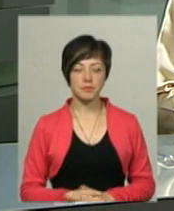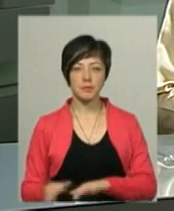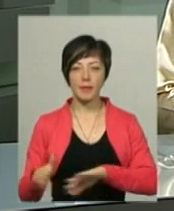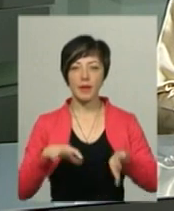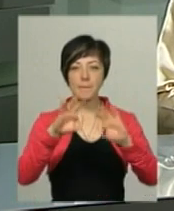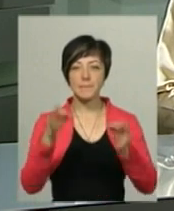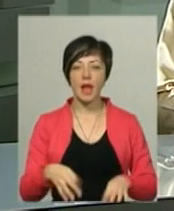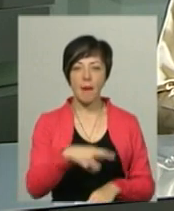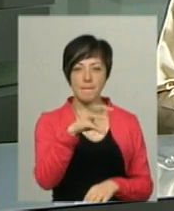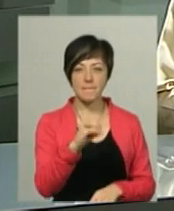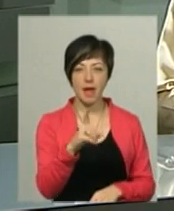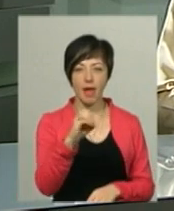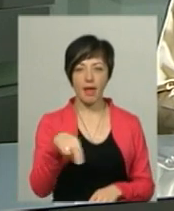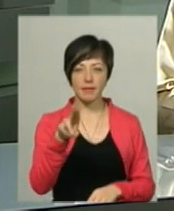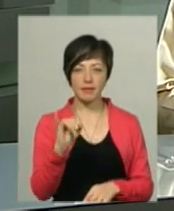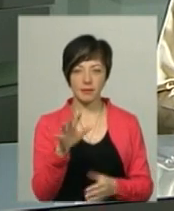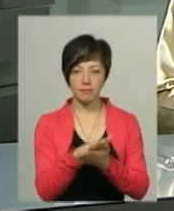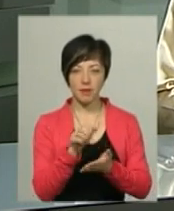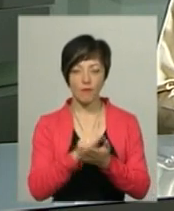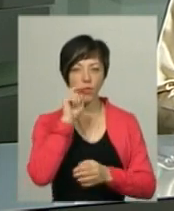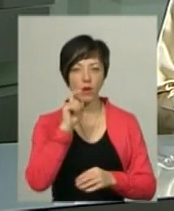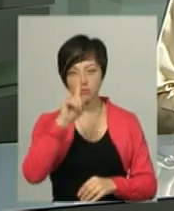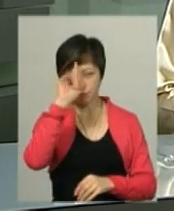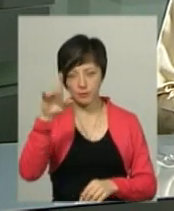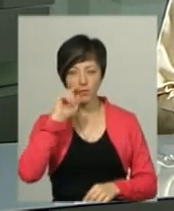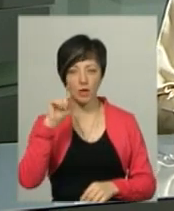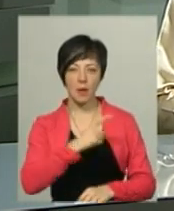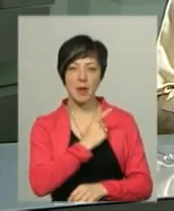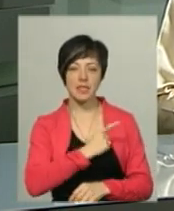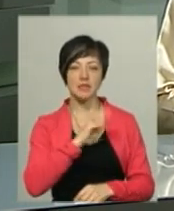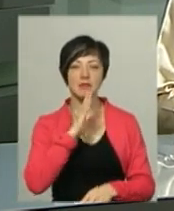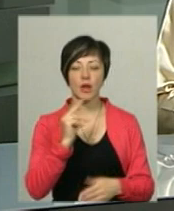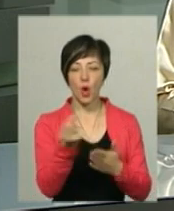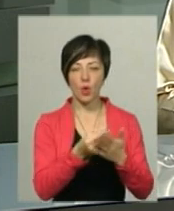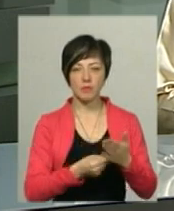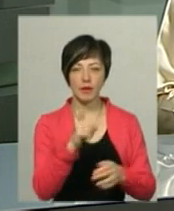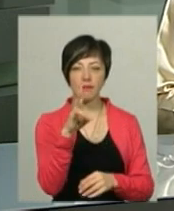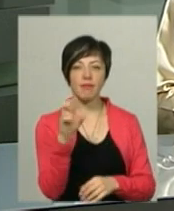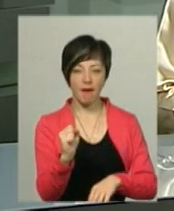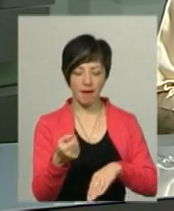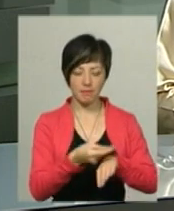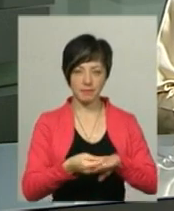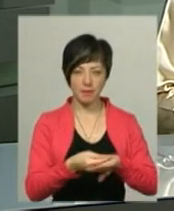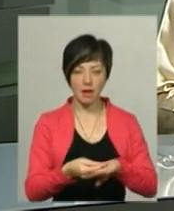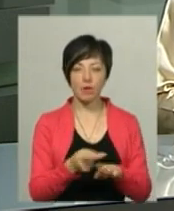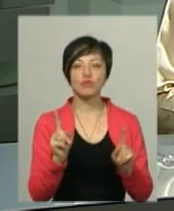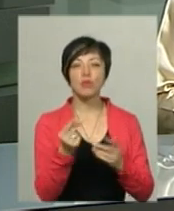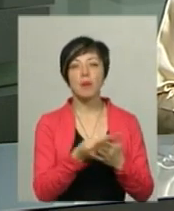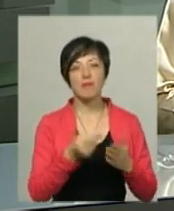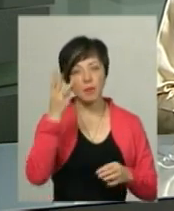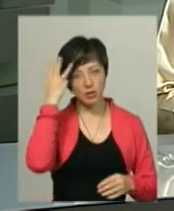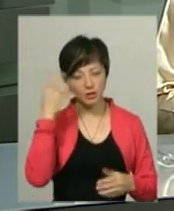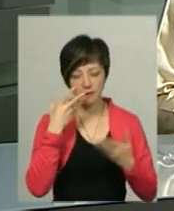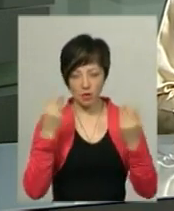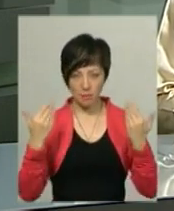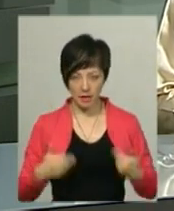Мистецтво мехенді в Україні набуває популярності, каже майстриня розпису хною з Хмельницького Тетяна Мельникова, що малювали хмельничани на